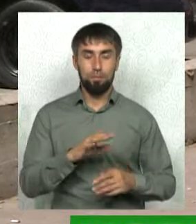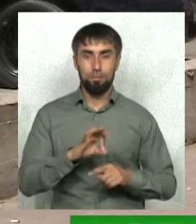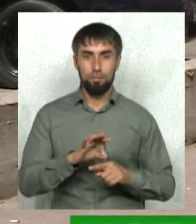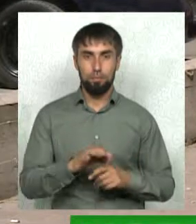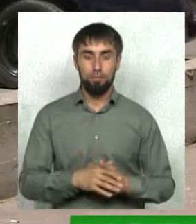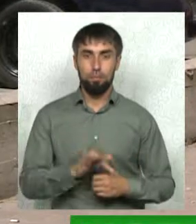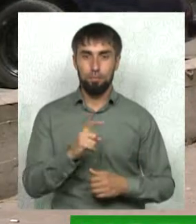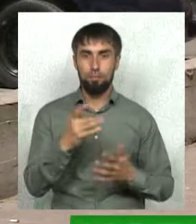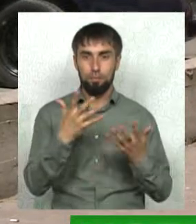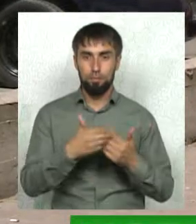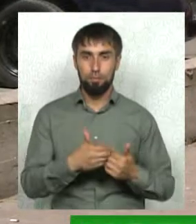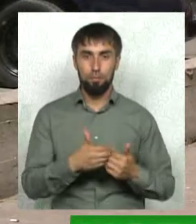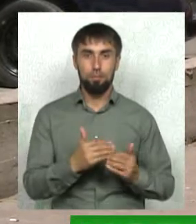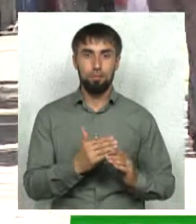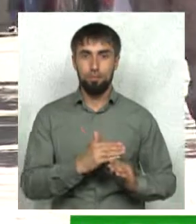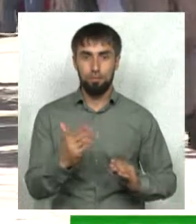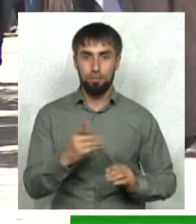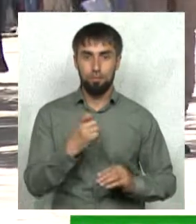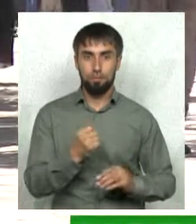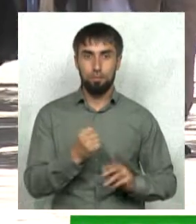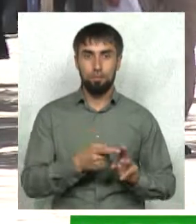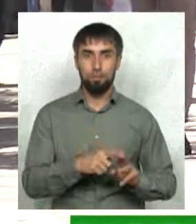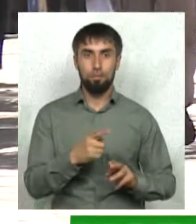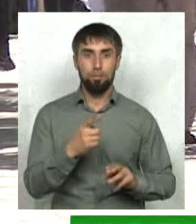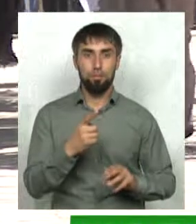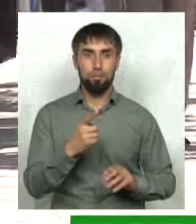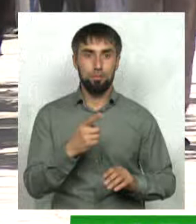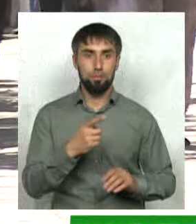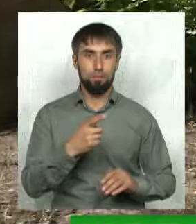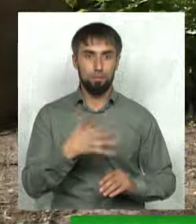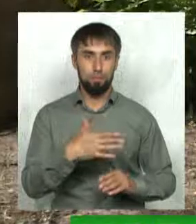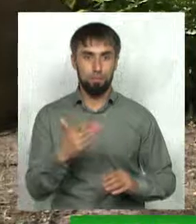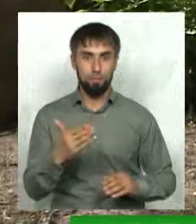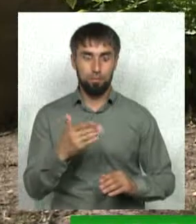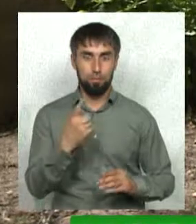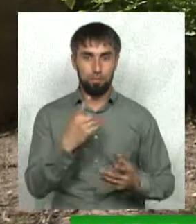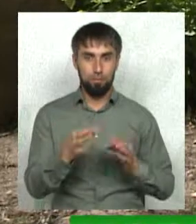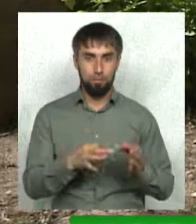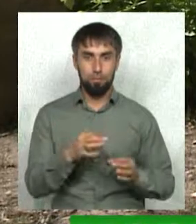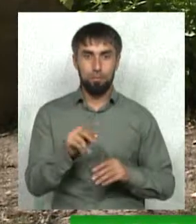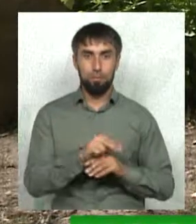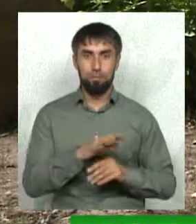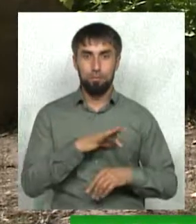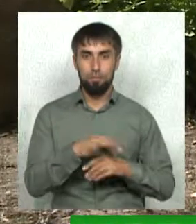заболевания. Их количество перевалило за 500. А лечение в больницах республики проходят